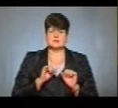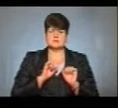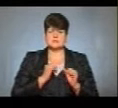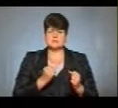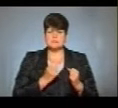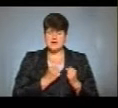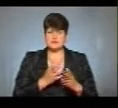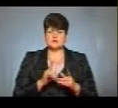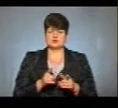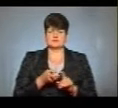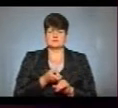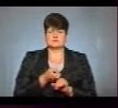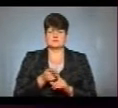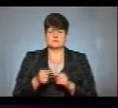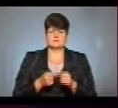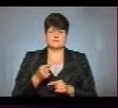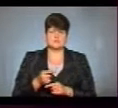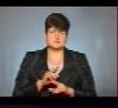що спричинило смерть».